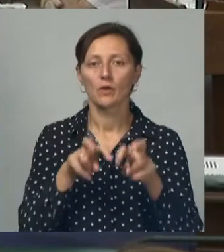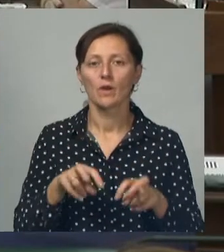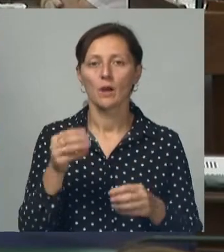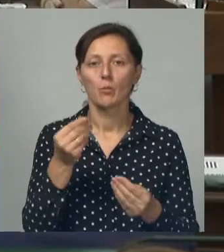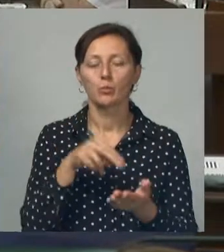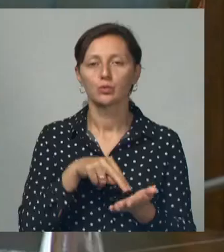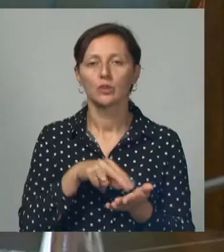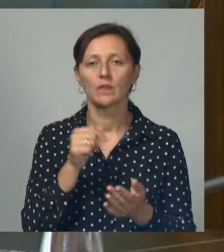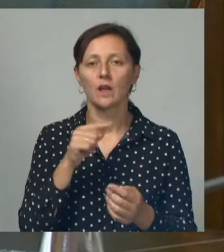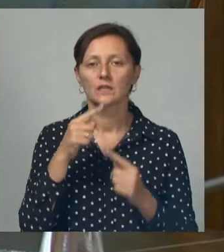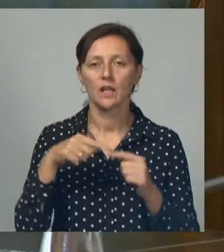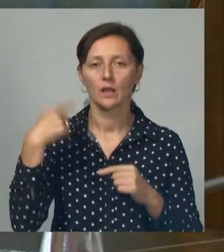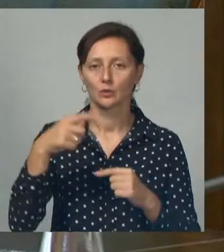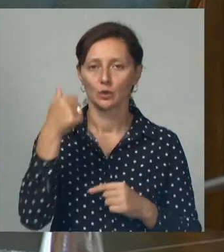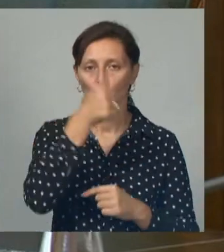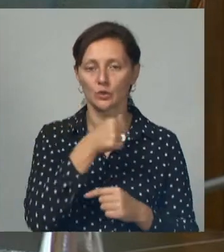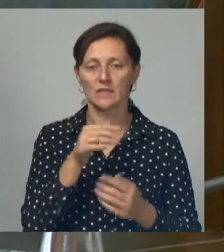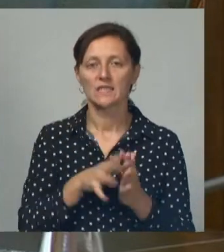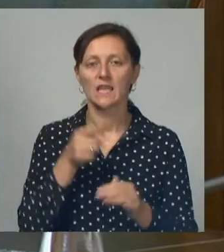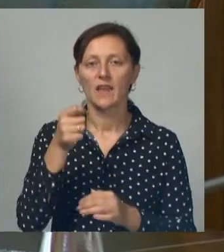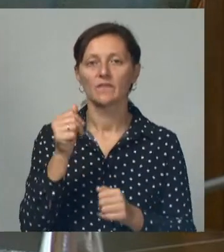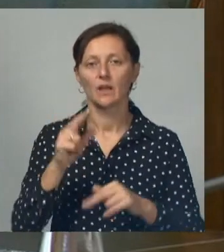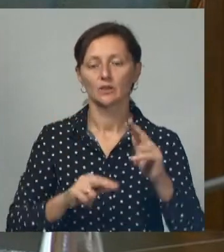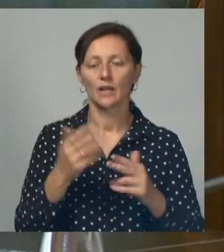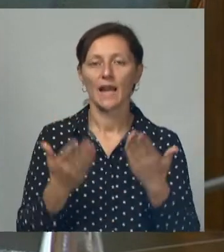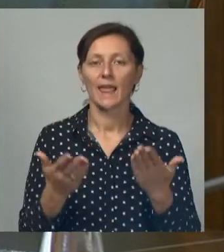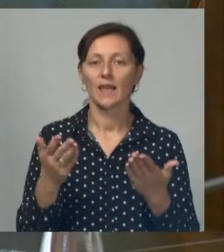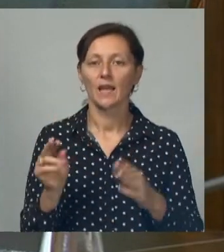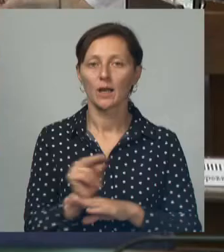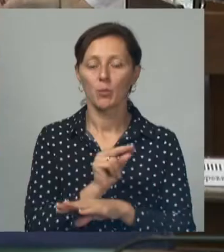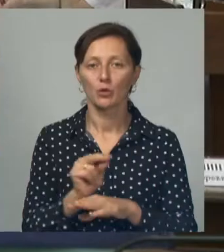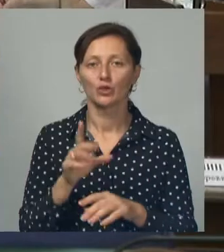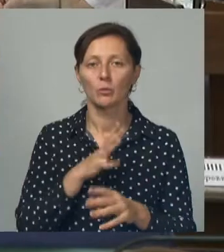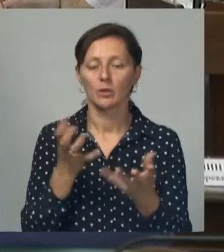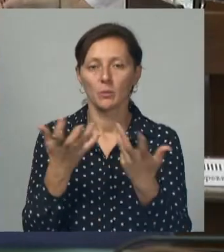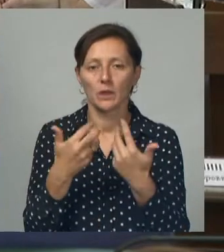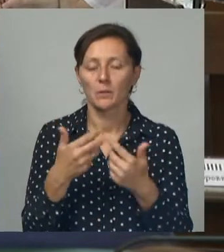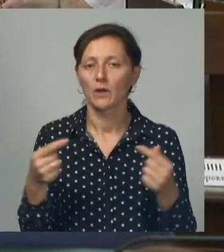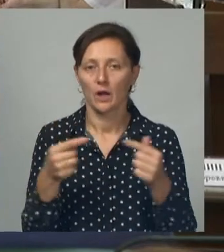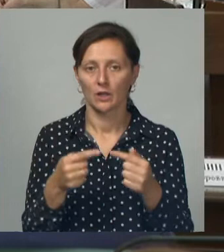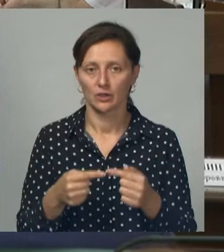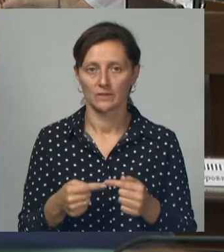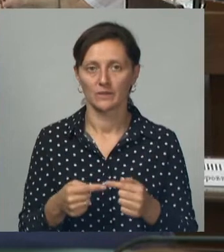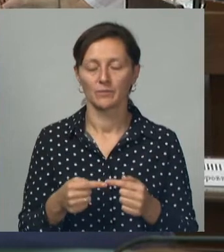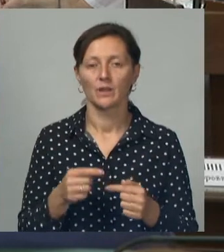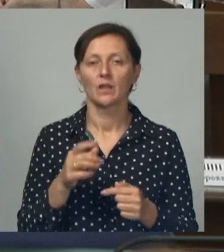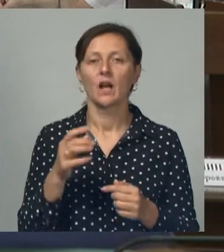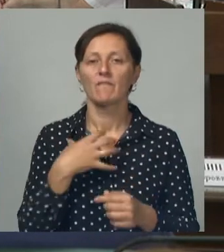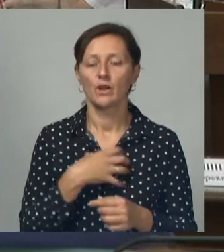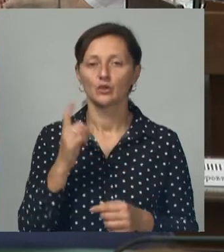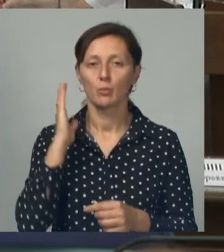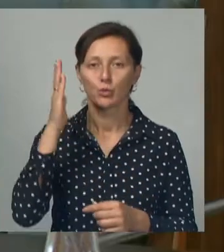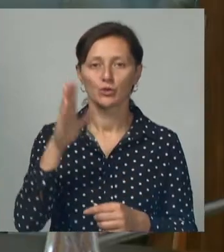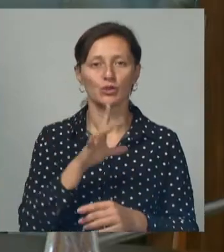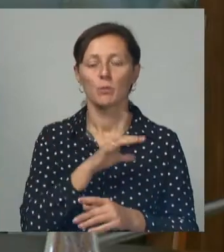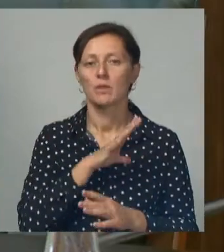обратил внимание на то, чтобы заявки на строительство или ремонт объектов прорабатывались качественно. Важно, чтобы в будущем они не простаивали